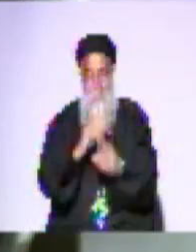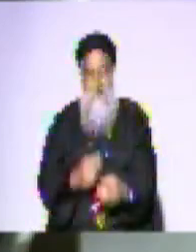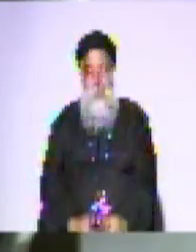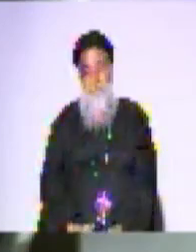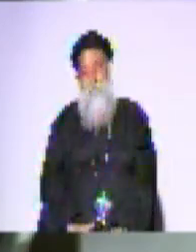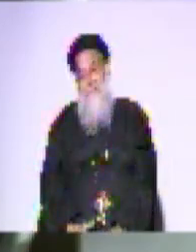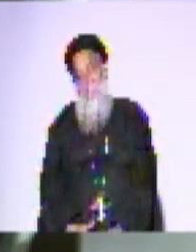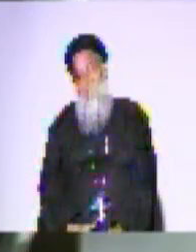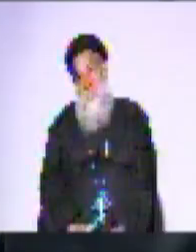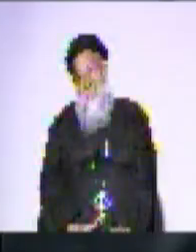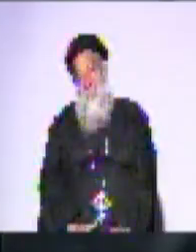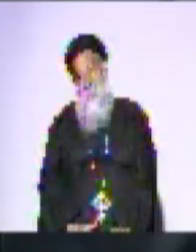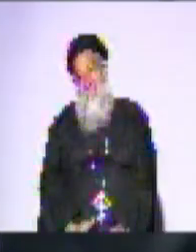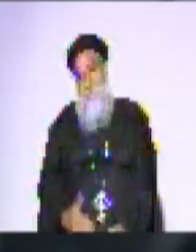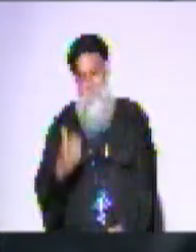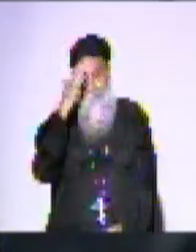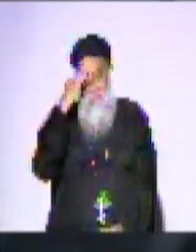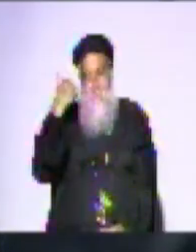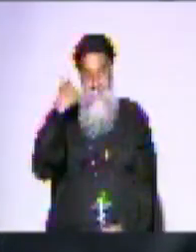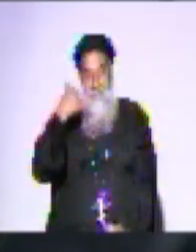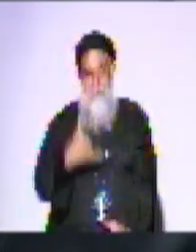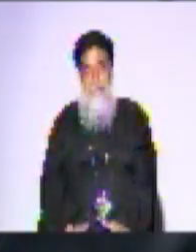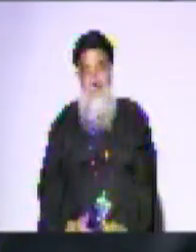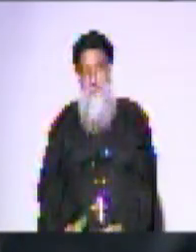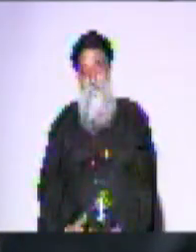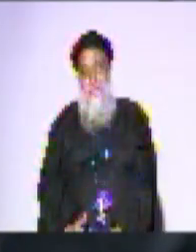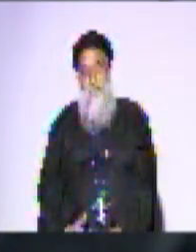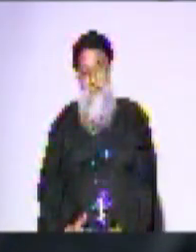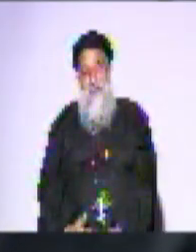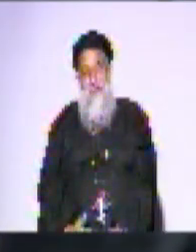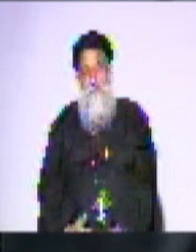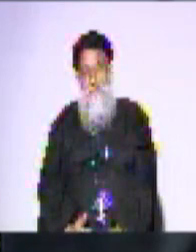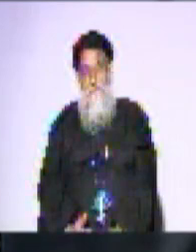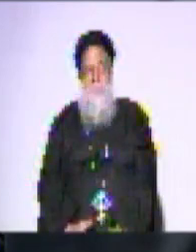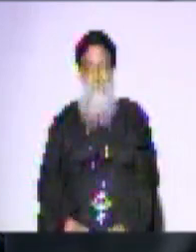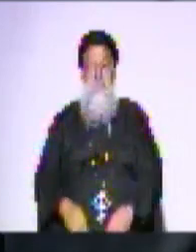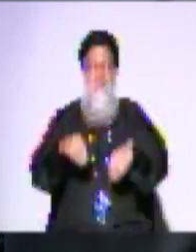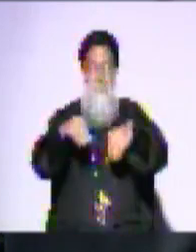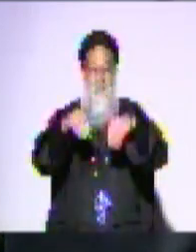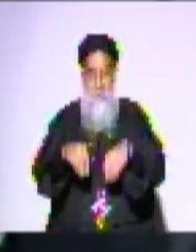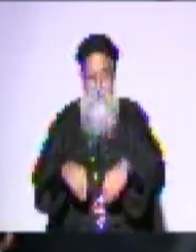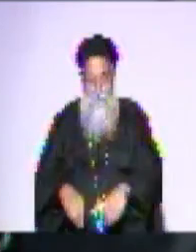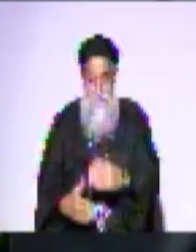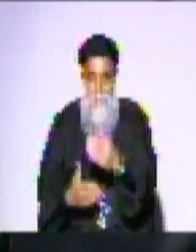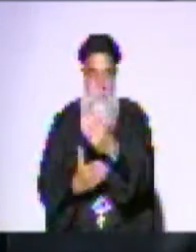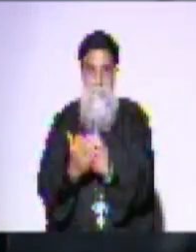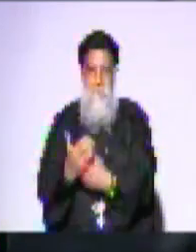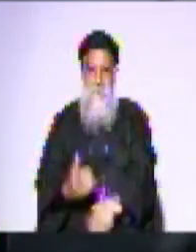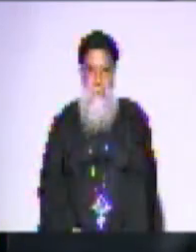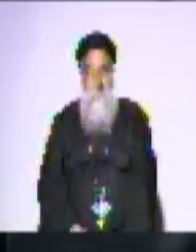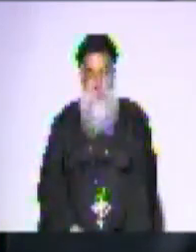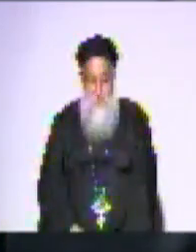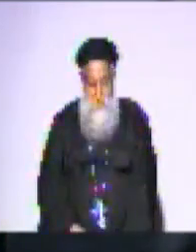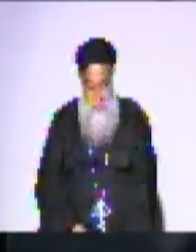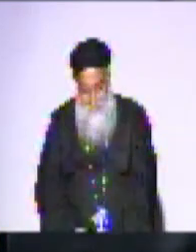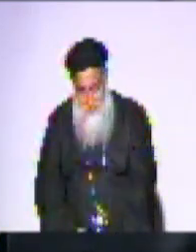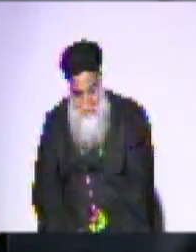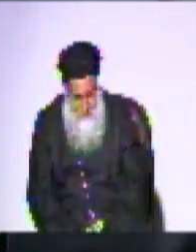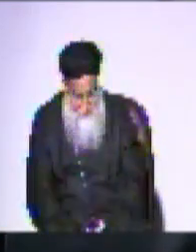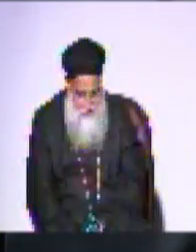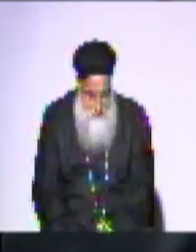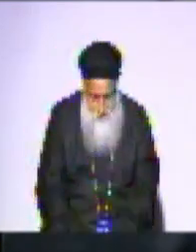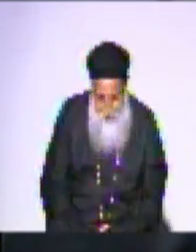معاكم. شكرا لاتصالك. فالمعموديه سيدنا هي ولاده جديده، ما دام ولاده جديده تبقى حياه جديده طبعا.